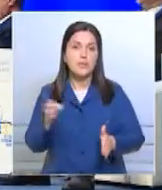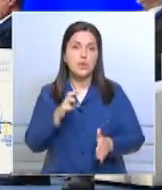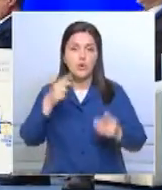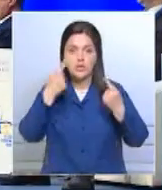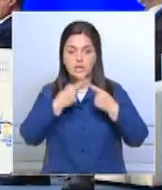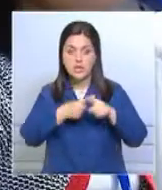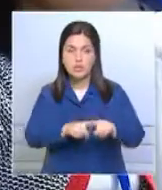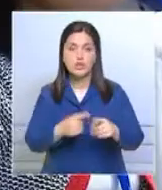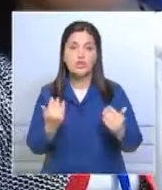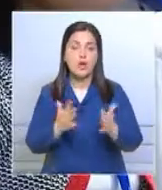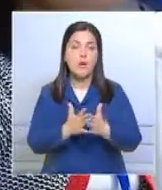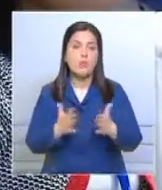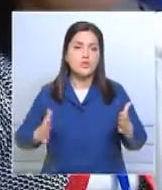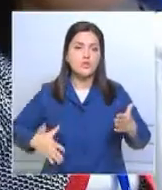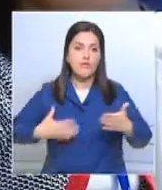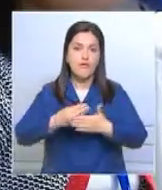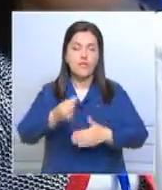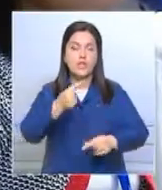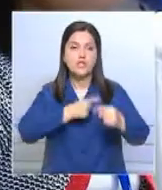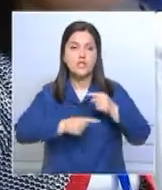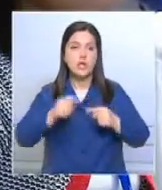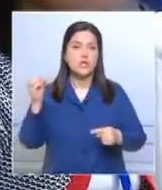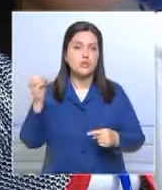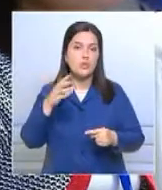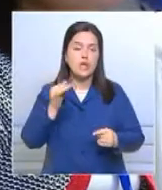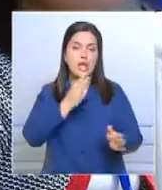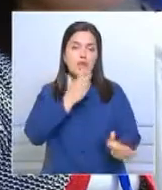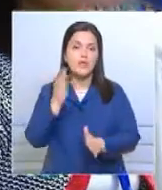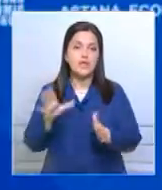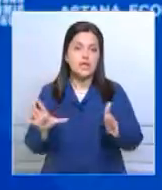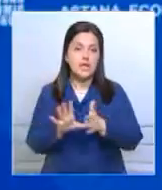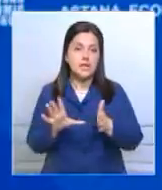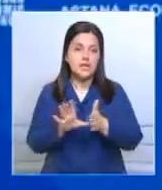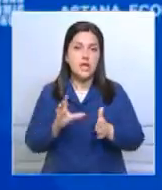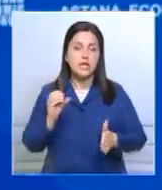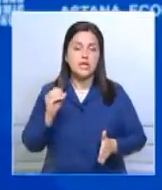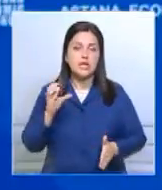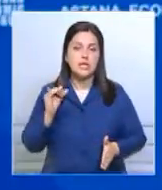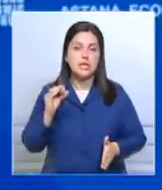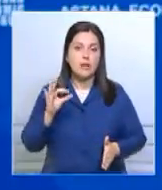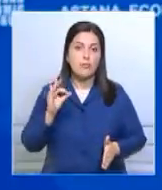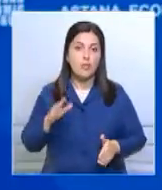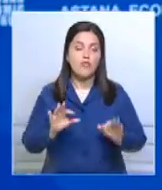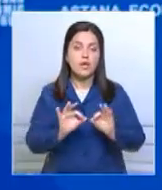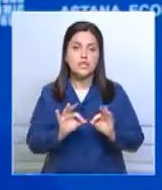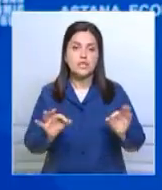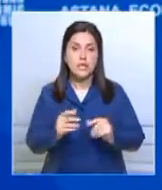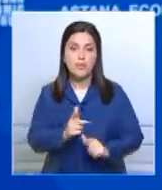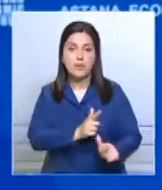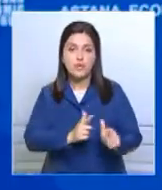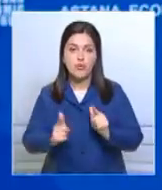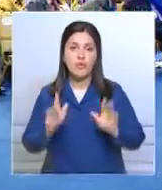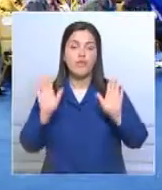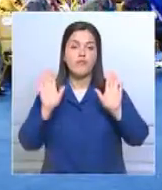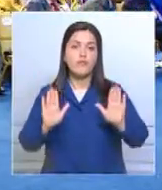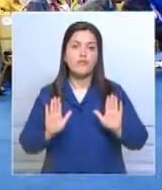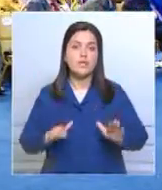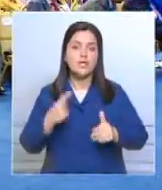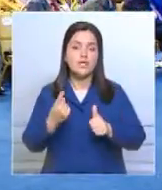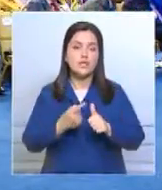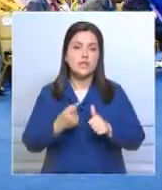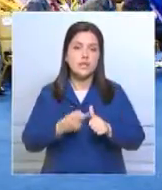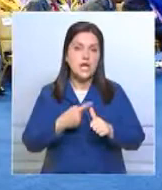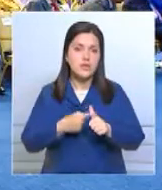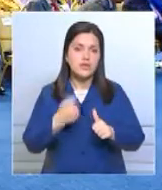то сейчас больше вложений приходится на солнечную и ветровую энергию кроме того ахметжан есимов рассказал о подготовке к